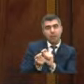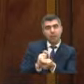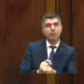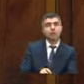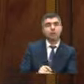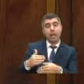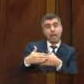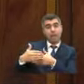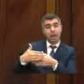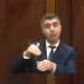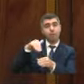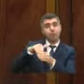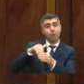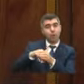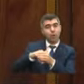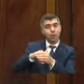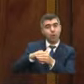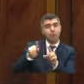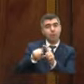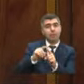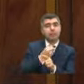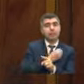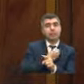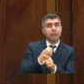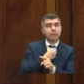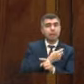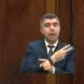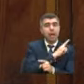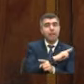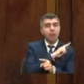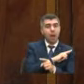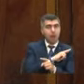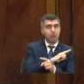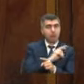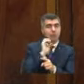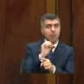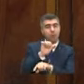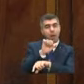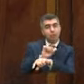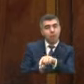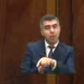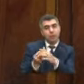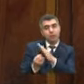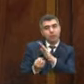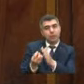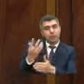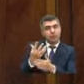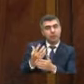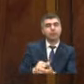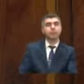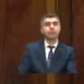الصندوق المغربي للتامين الصحي، واللي انتم خرجتوا القانون ديال التاسيس ديالو، خرجنا عن طريق مرسوم